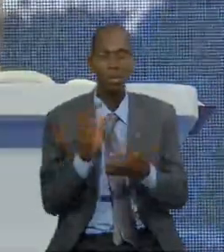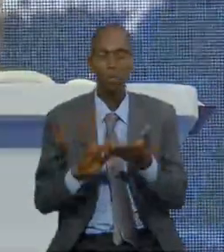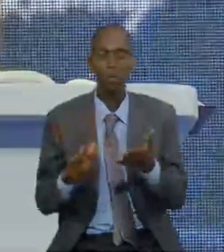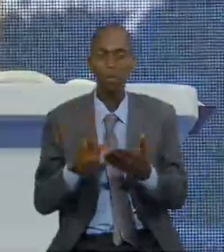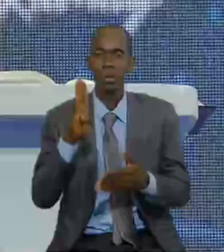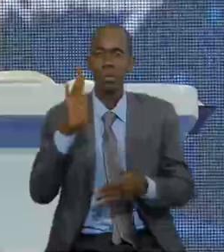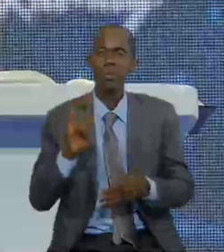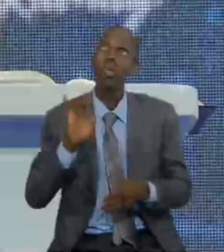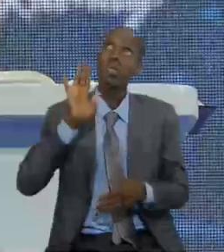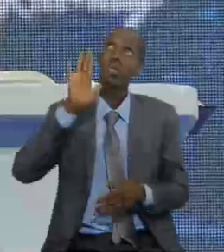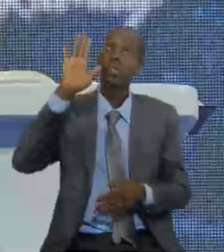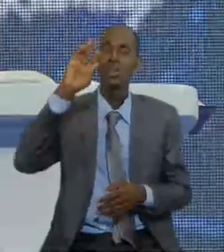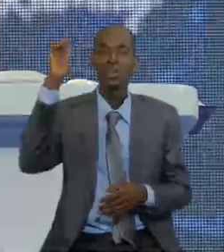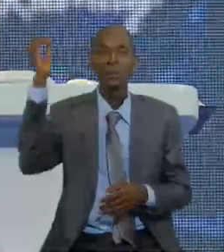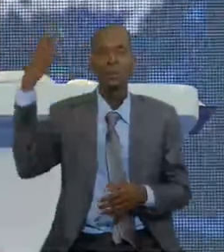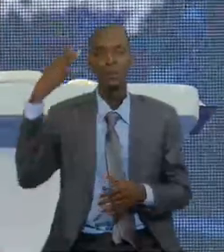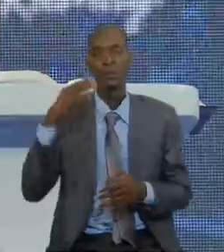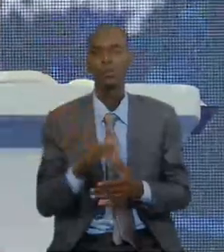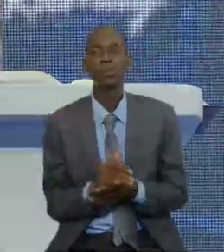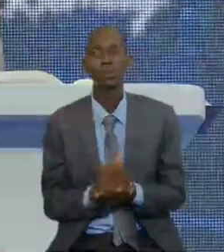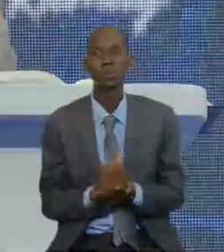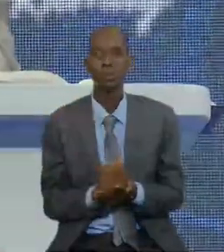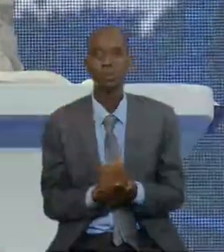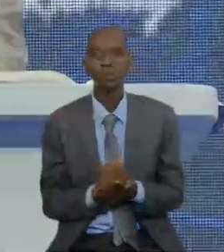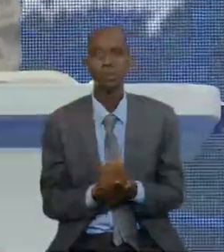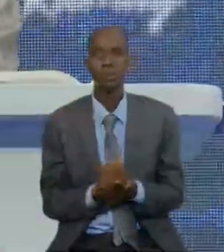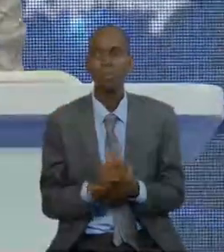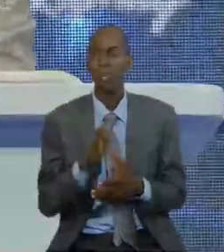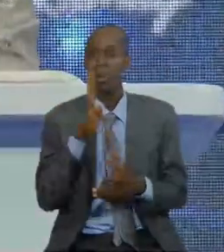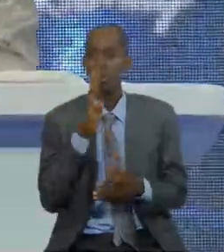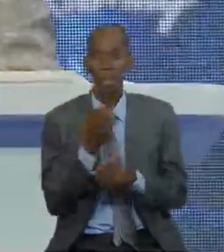état justifié pardonné par Sa grâce